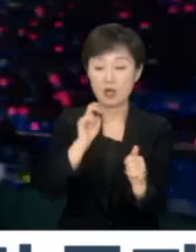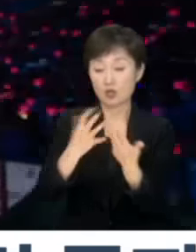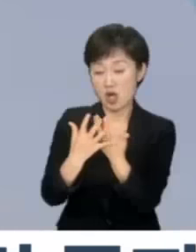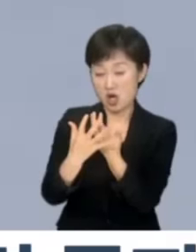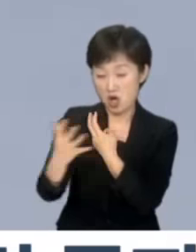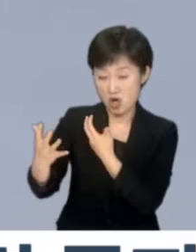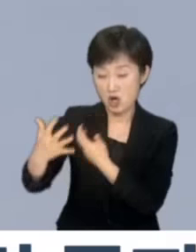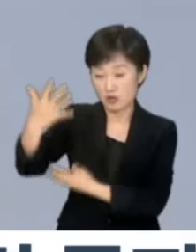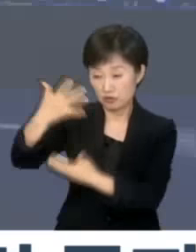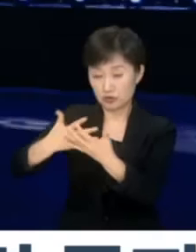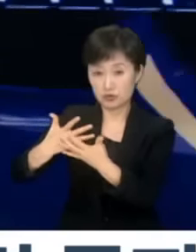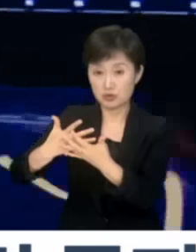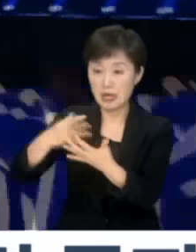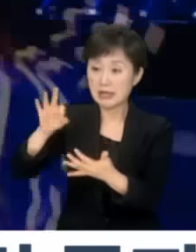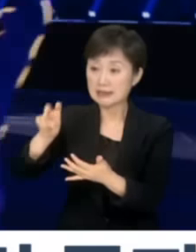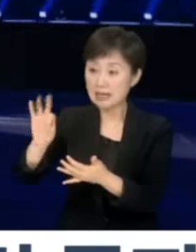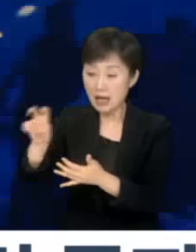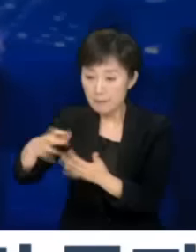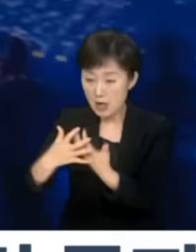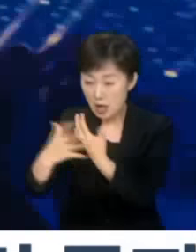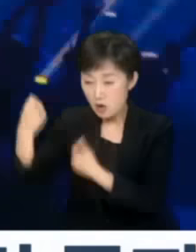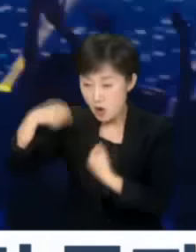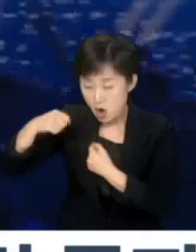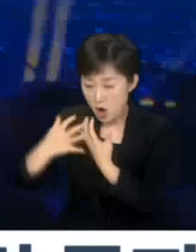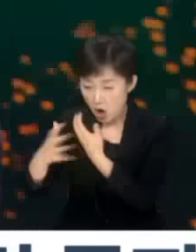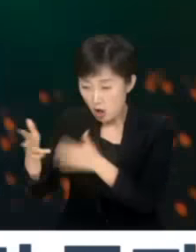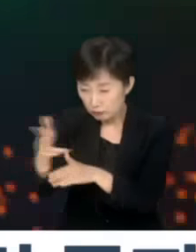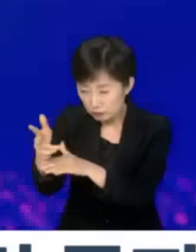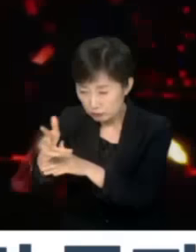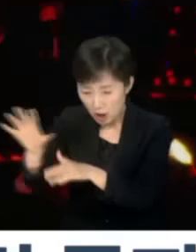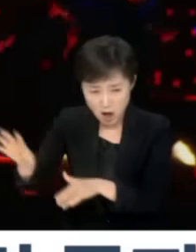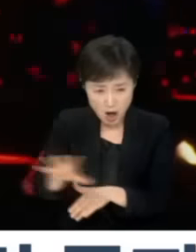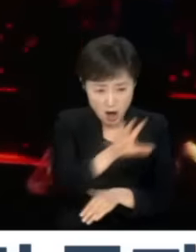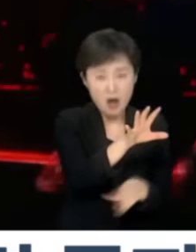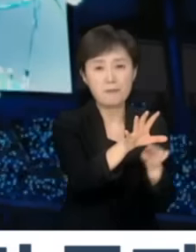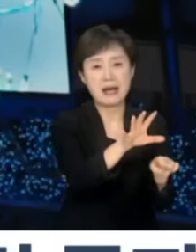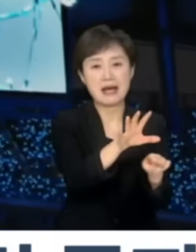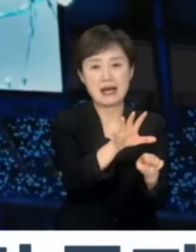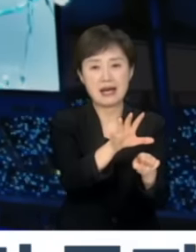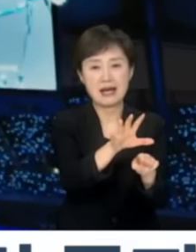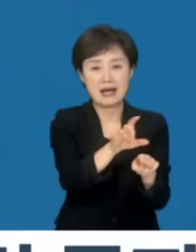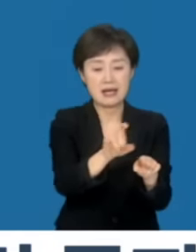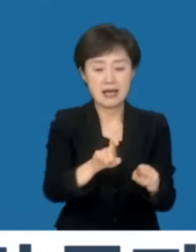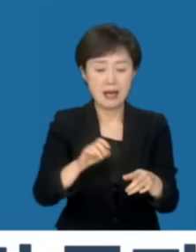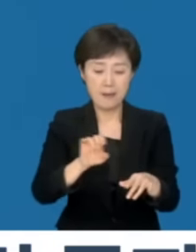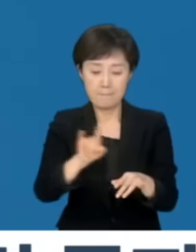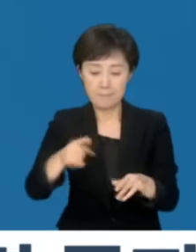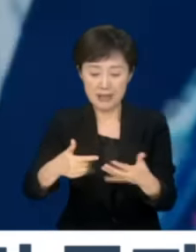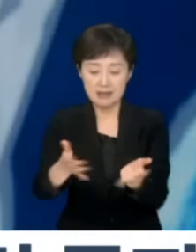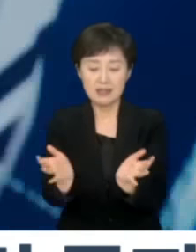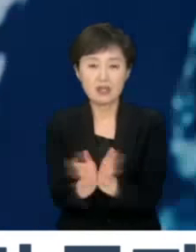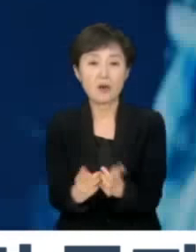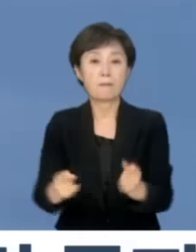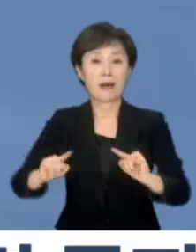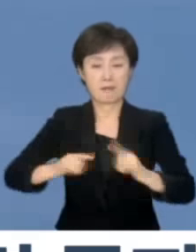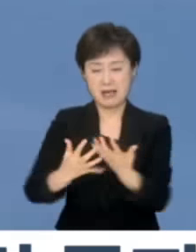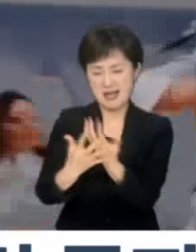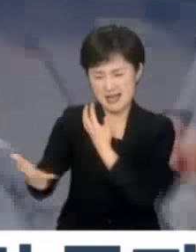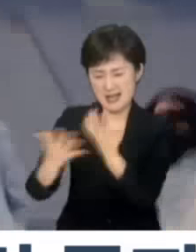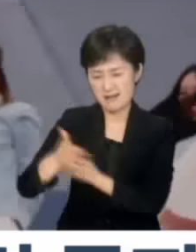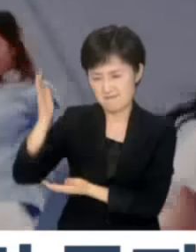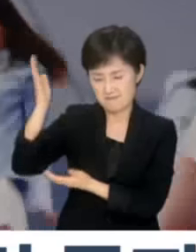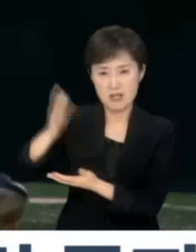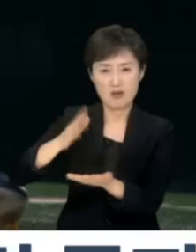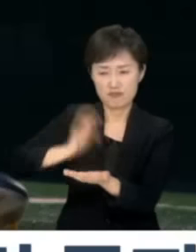Stadium은 상암에서 열린 임 씨의 콘서트 실황을 담아낸 영화로 10만 명의 팬클럽이 함께한 현장의 열기를